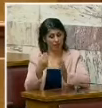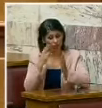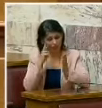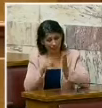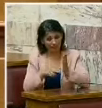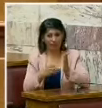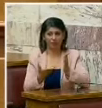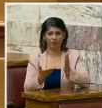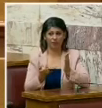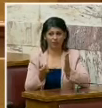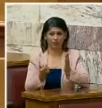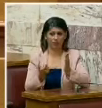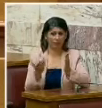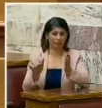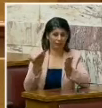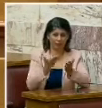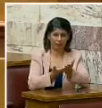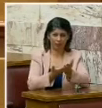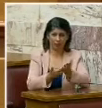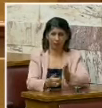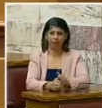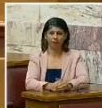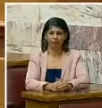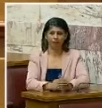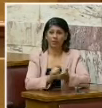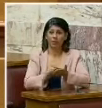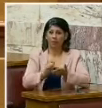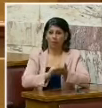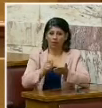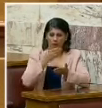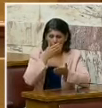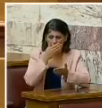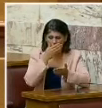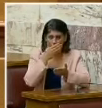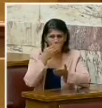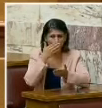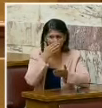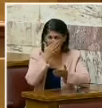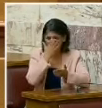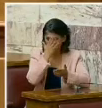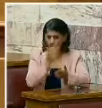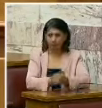λίγο τι καταθέτετε στα πρακτικά, διότι μπορεί να εκτεθείτε.